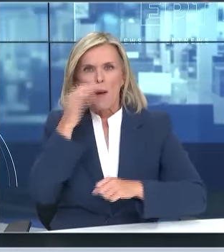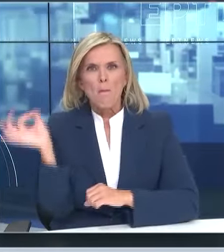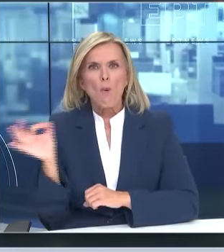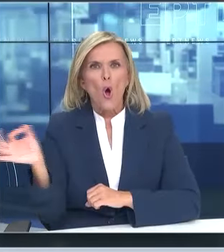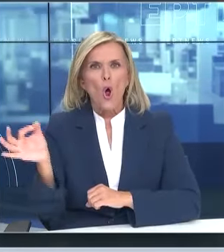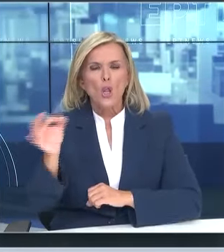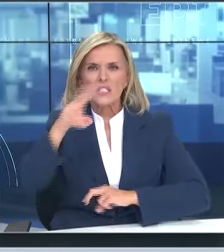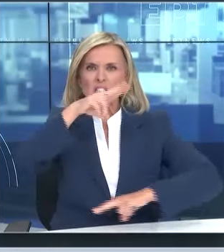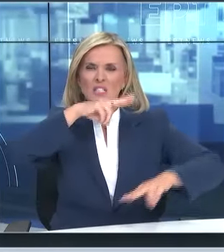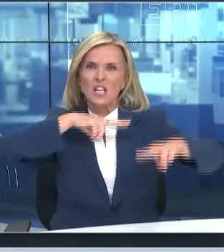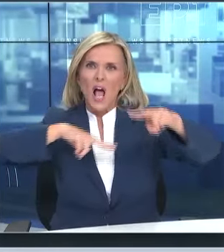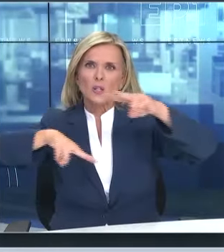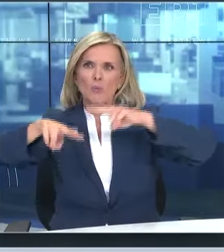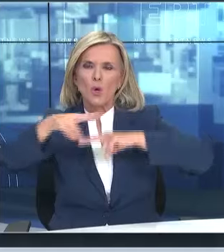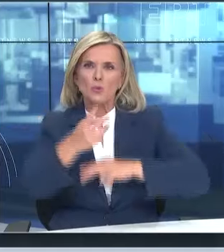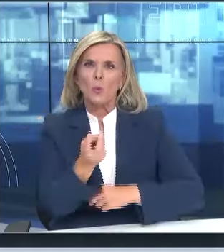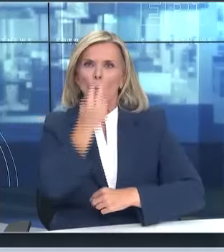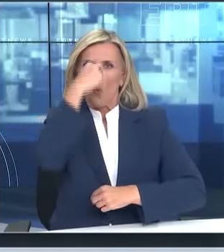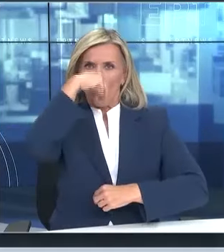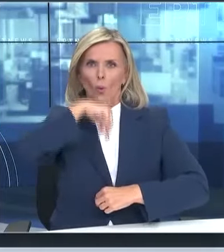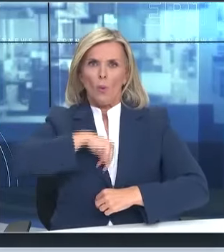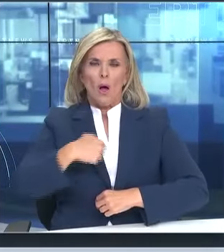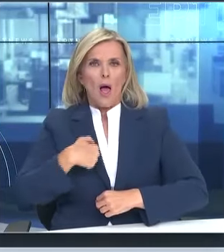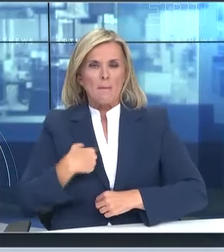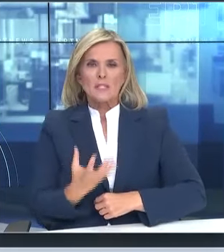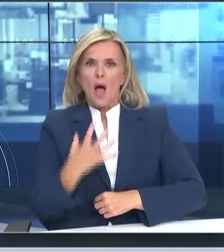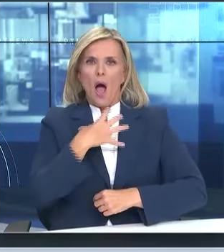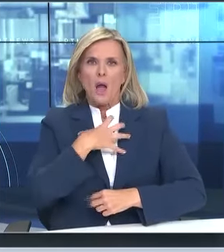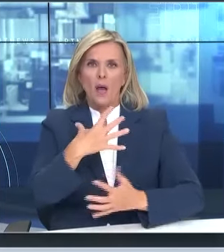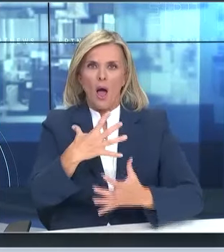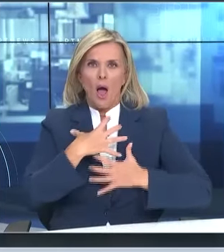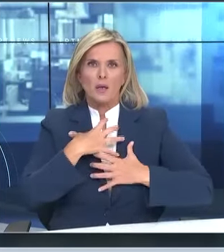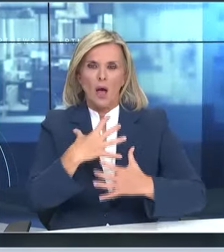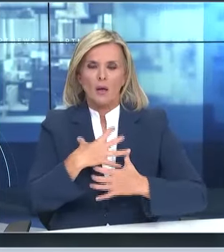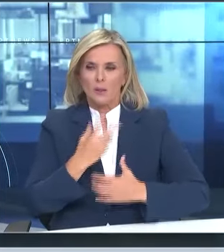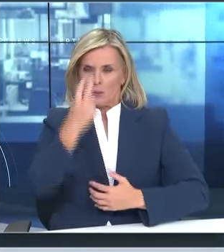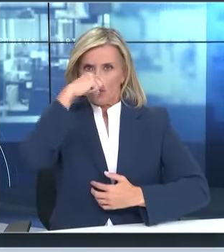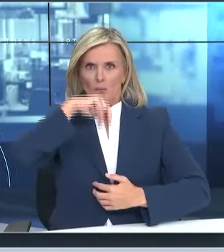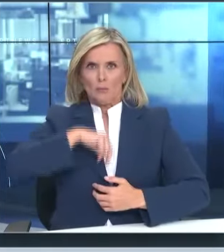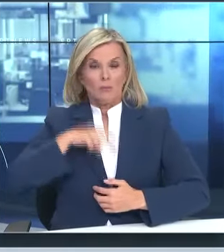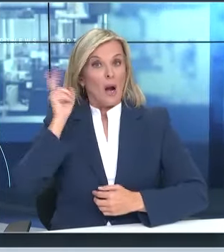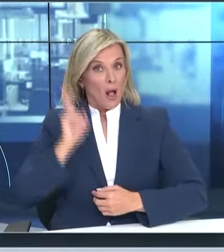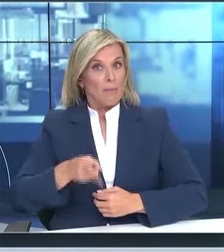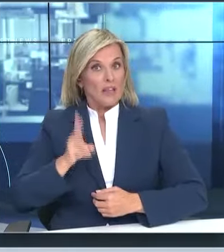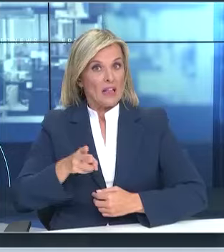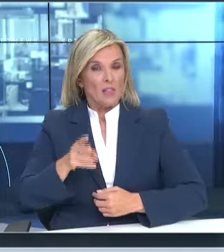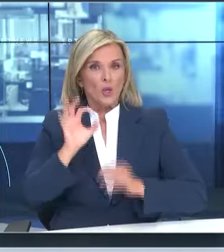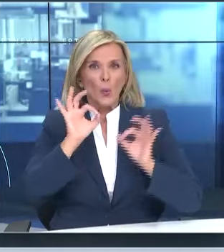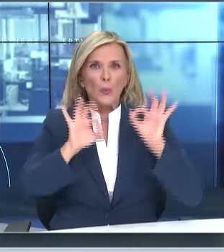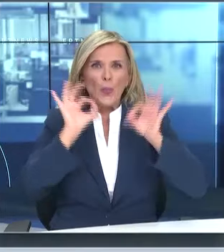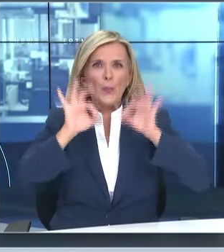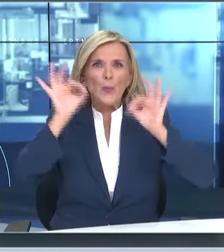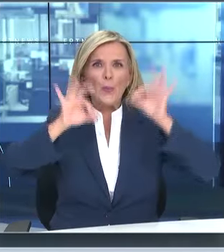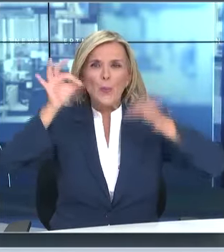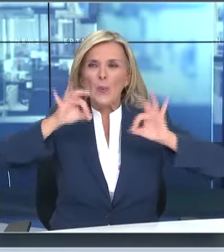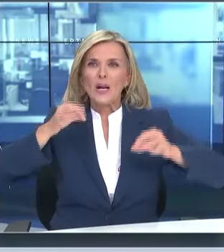οποία είναι επικίνδυνα και προφανώς μας δυσκολεύουν στην ανάσα μας, στην αναπνοή μας,